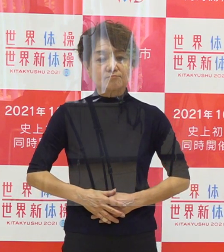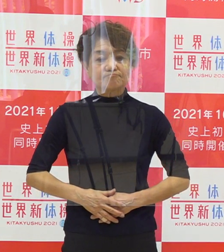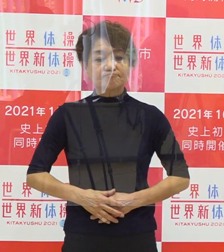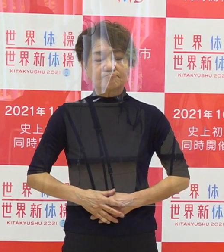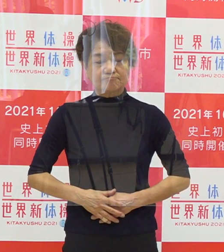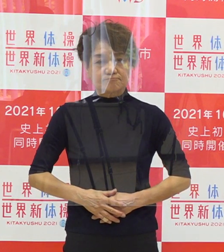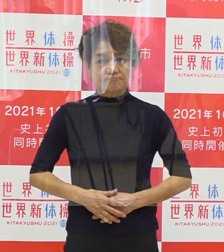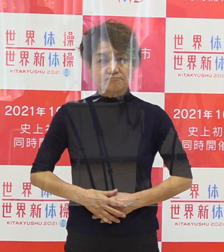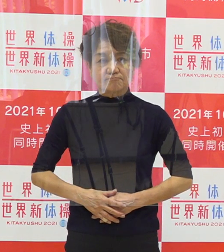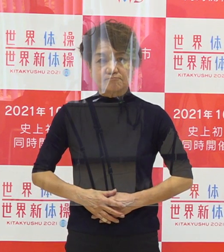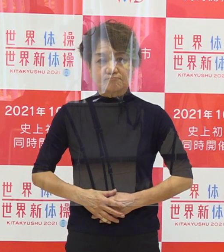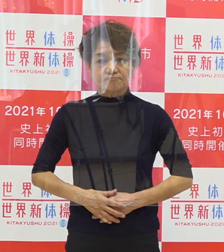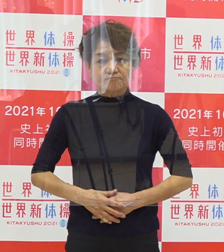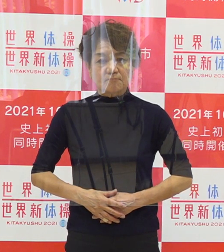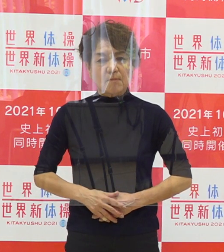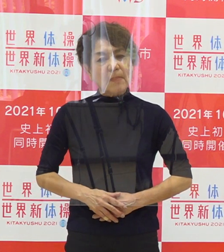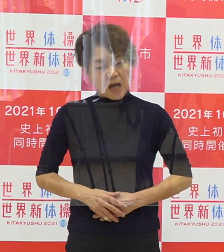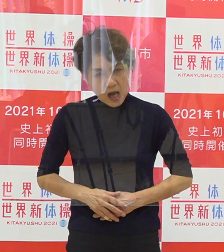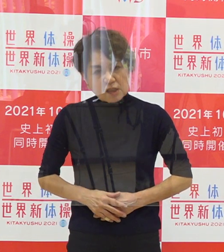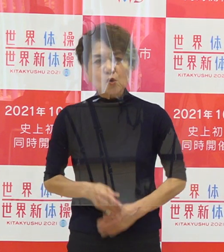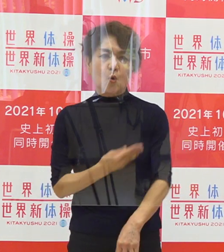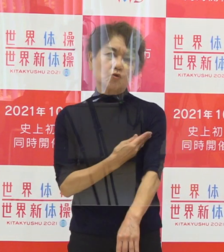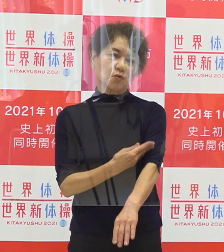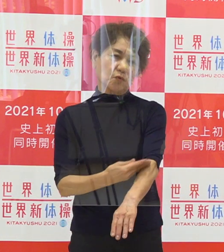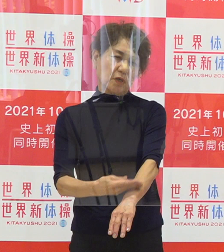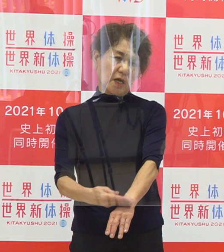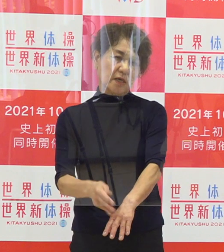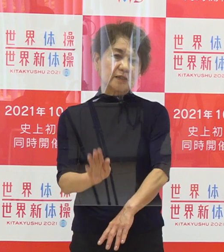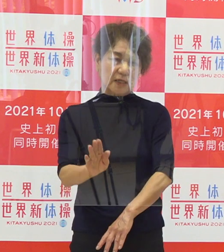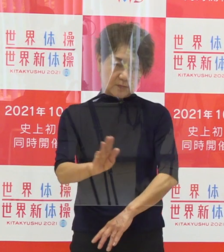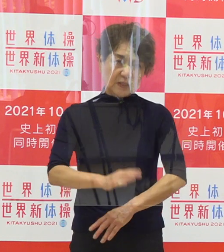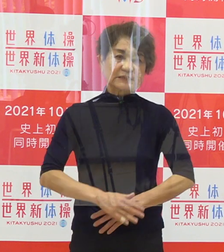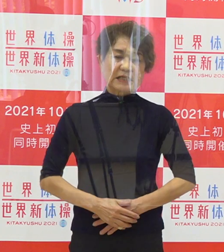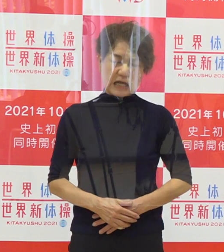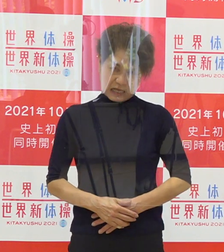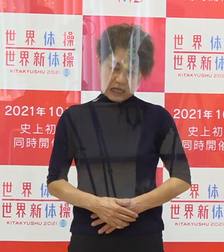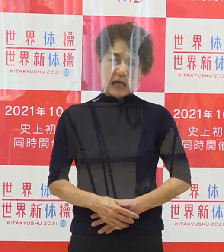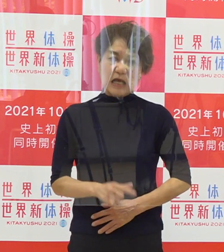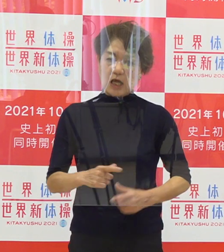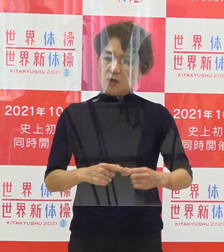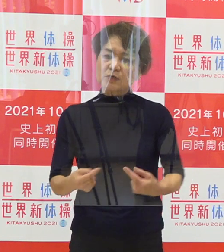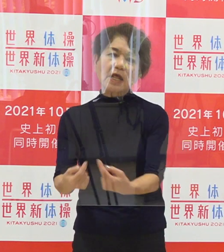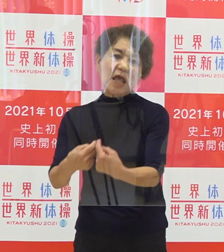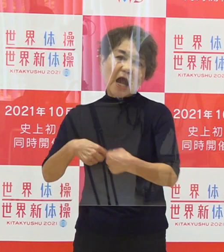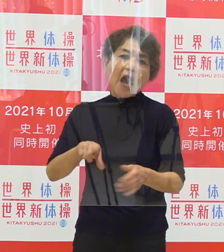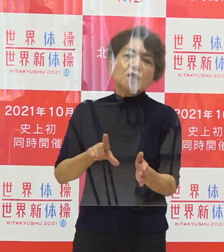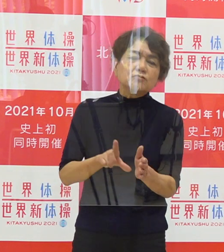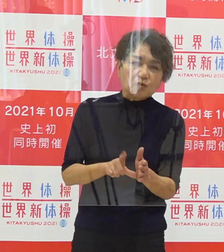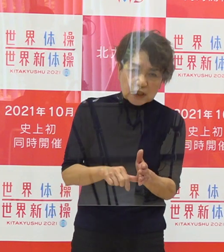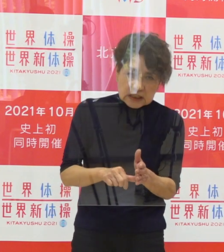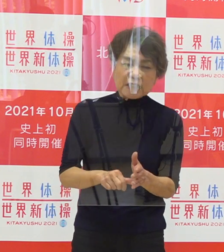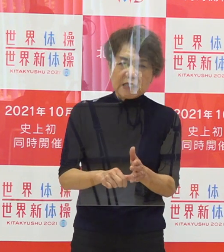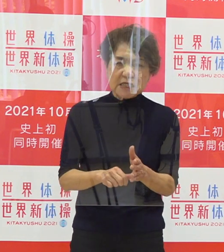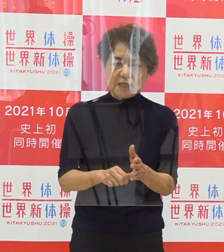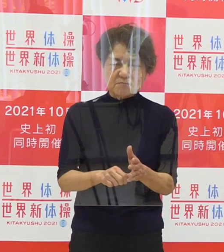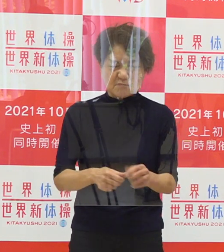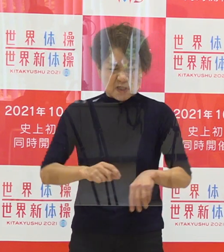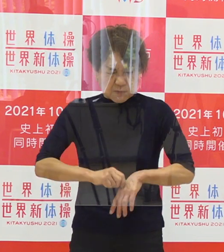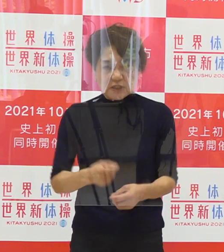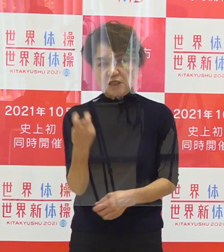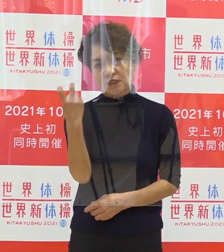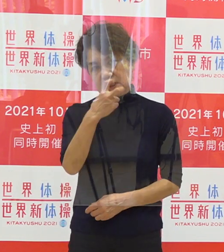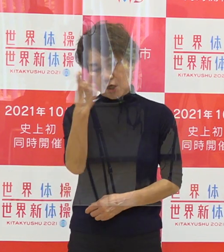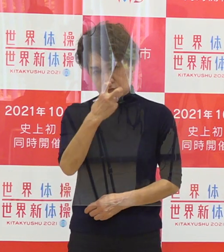そういう経過でありまして、この入国するとき水際で厳格にチェックをしております